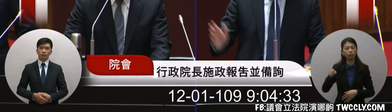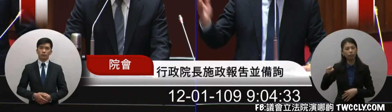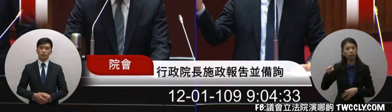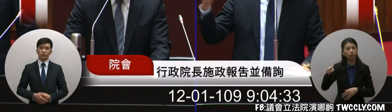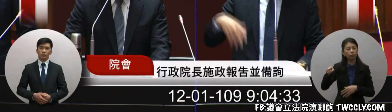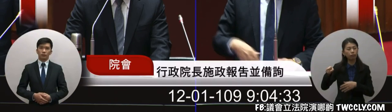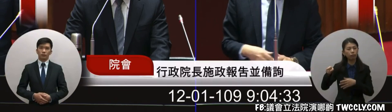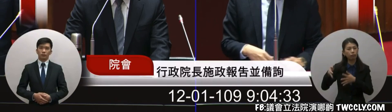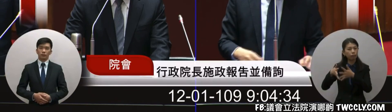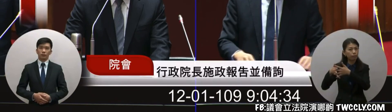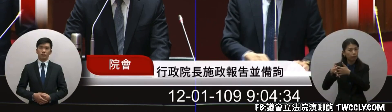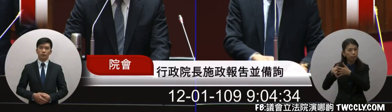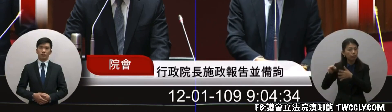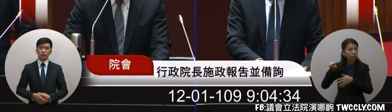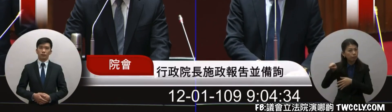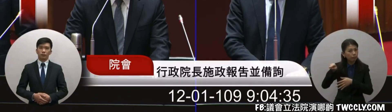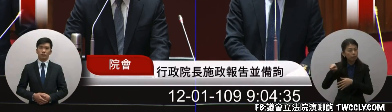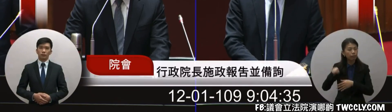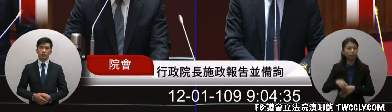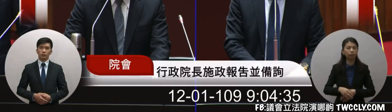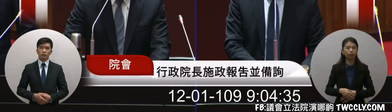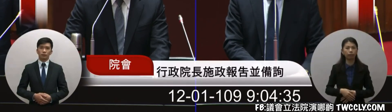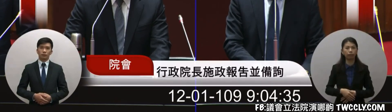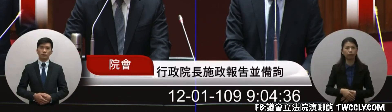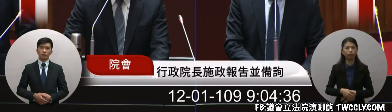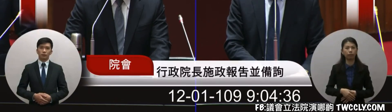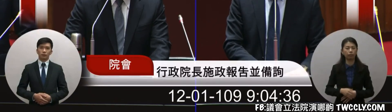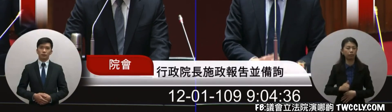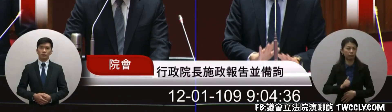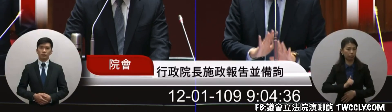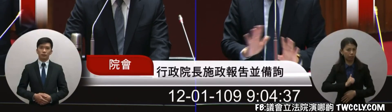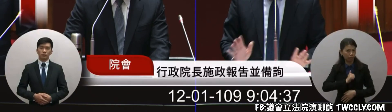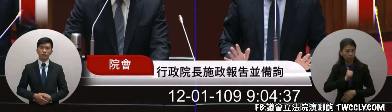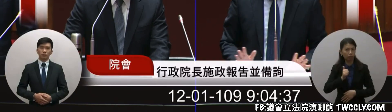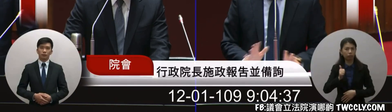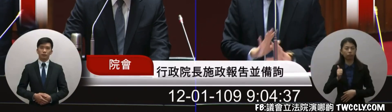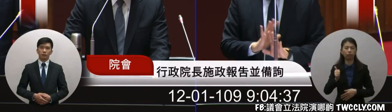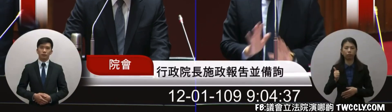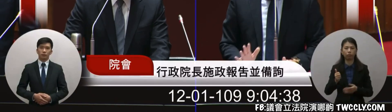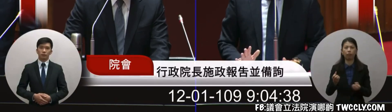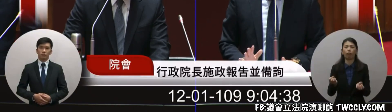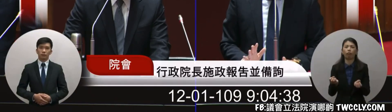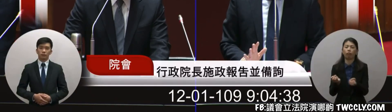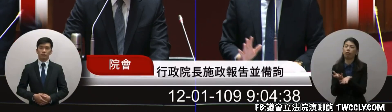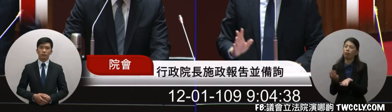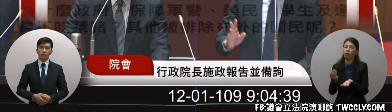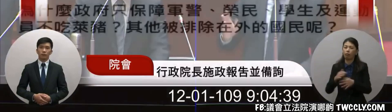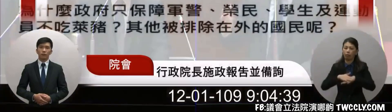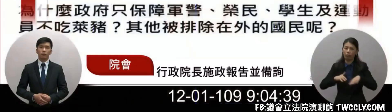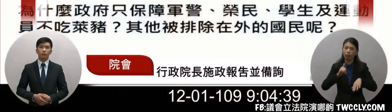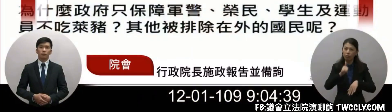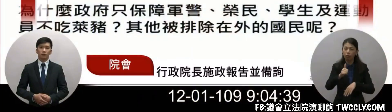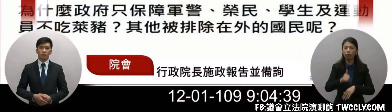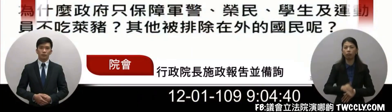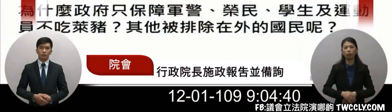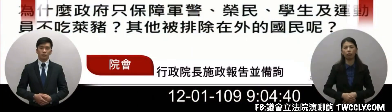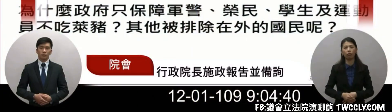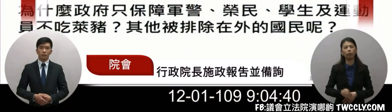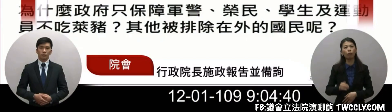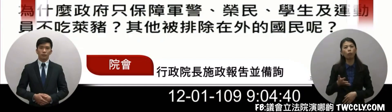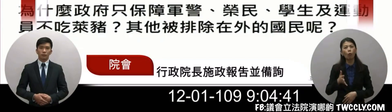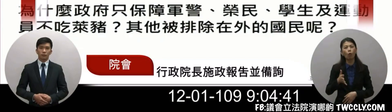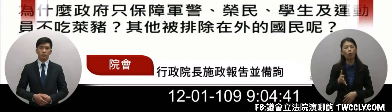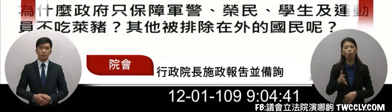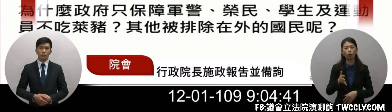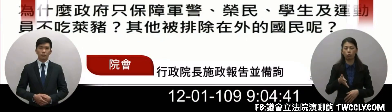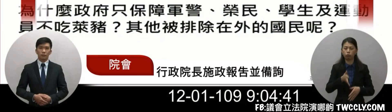西，应该这样讲哈。如果说它真的都是没有事情安全无虞的，那为什么我们刚才那一列